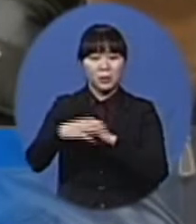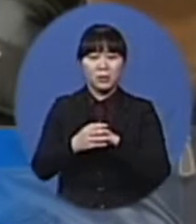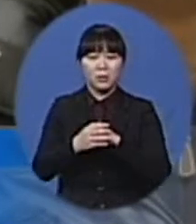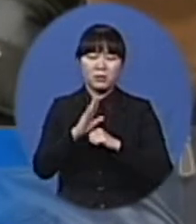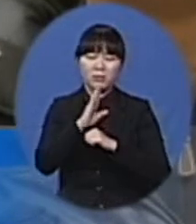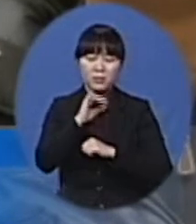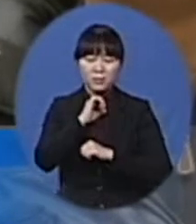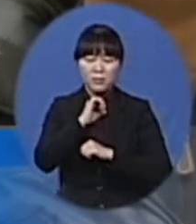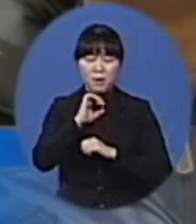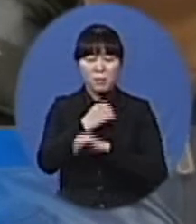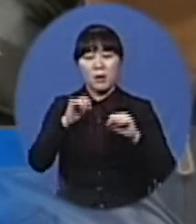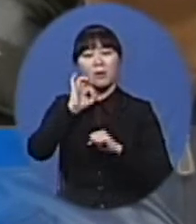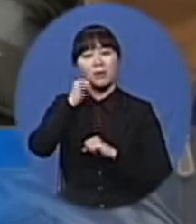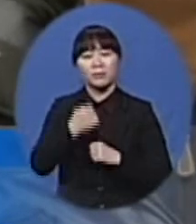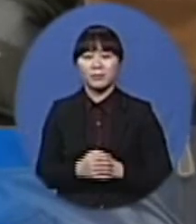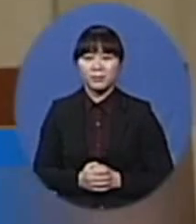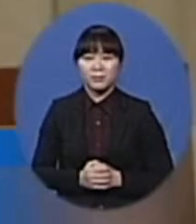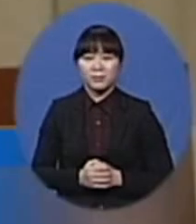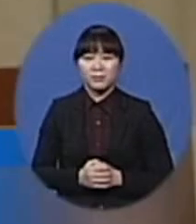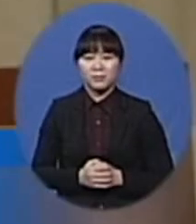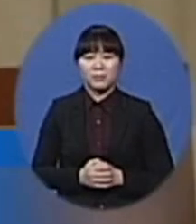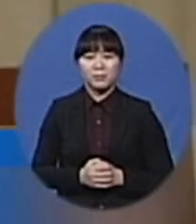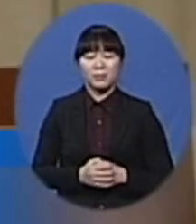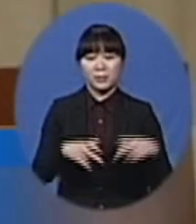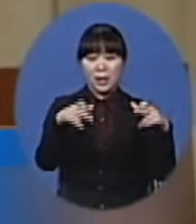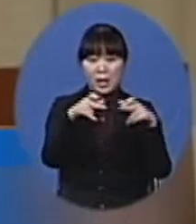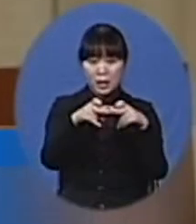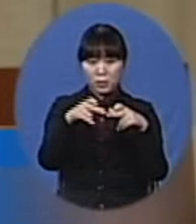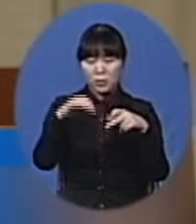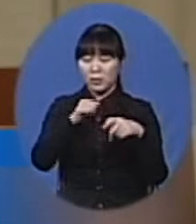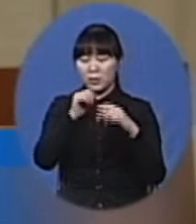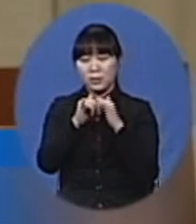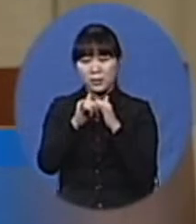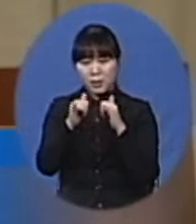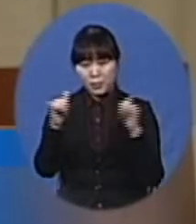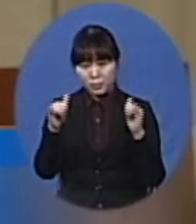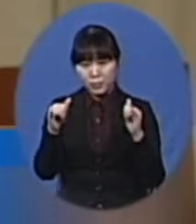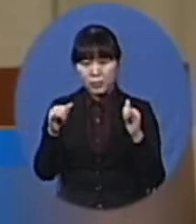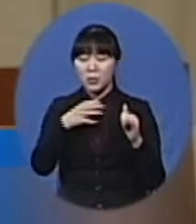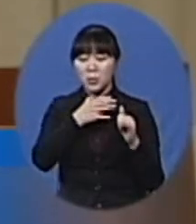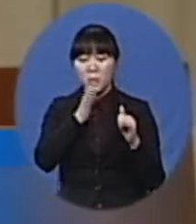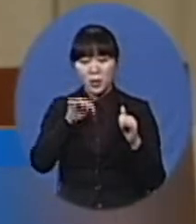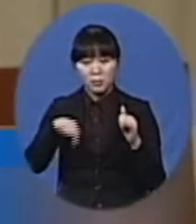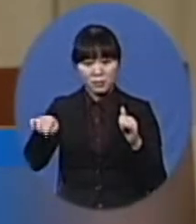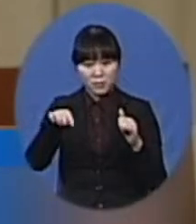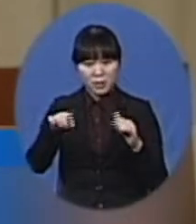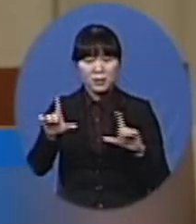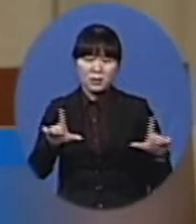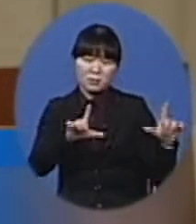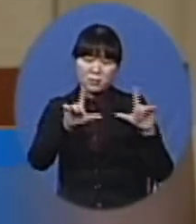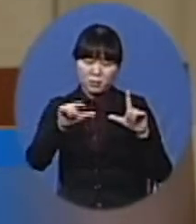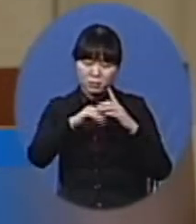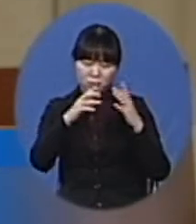도저히 용납할 수 없습니다. 장애인과 그리고 가난한 사람들 그리고 또 노인들이